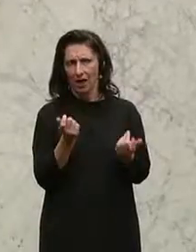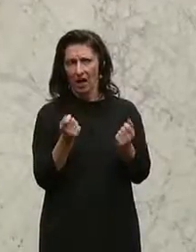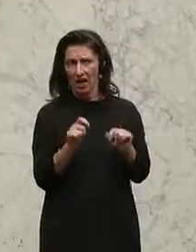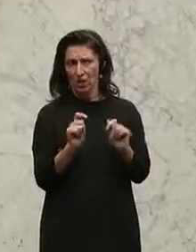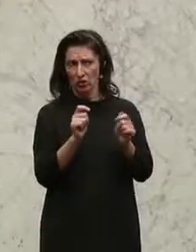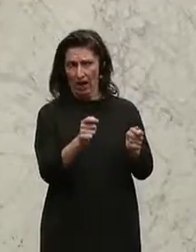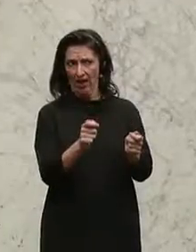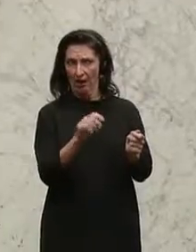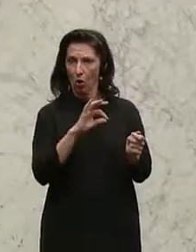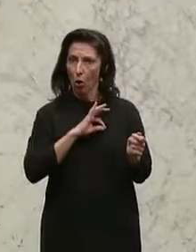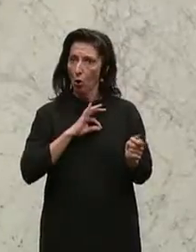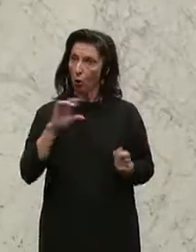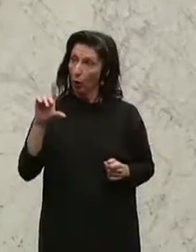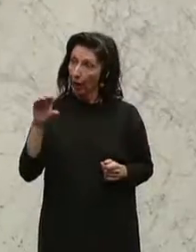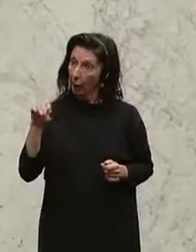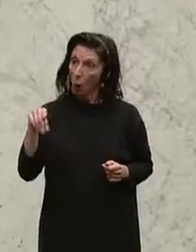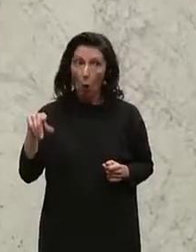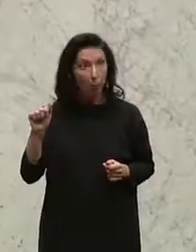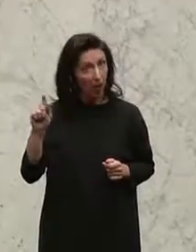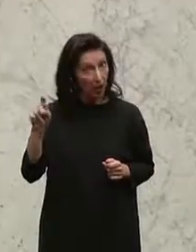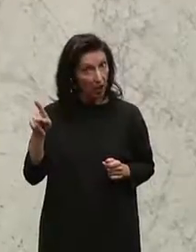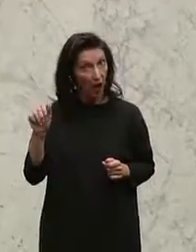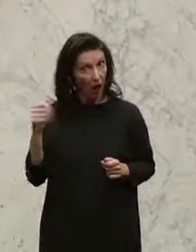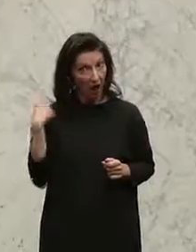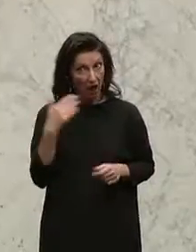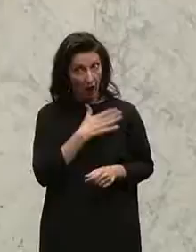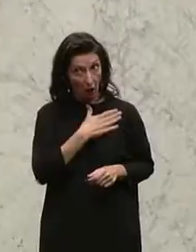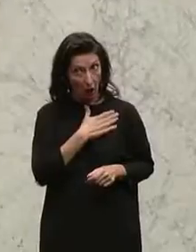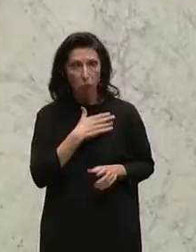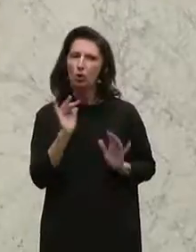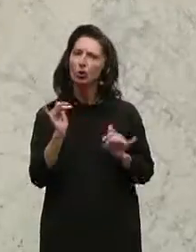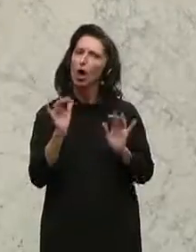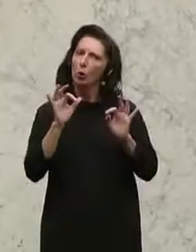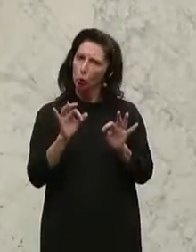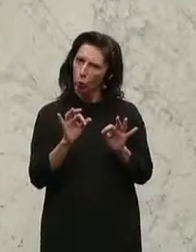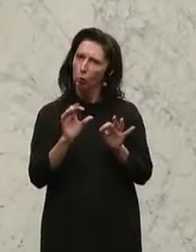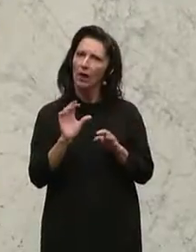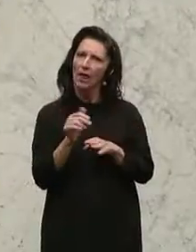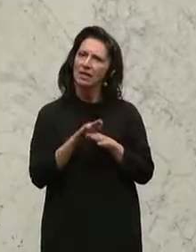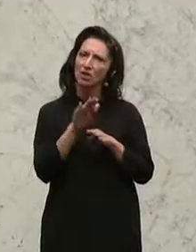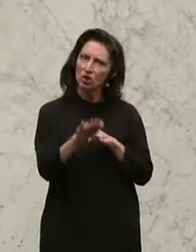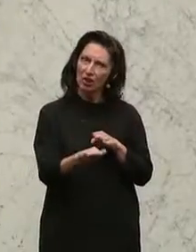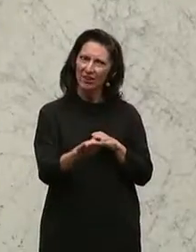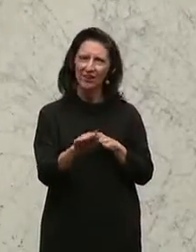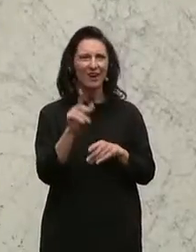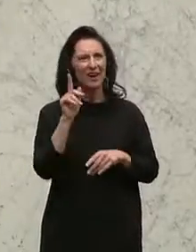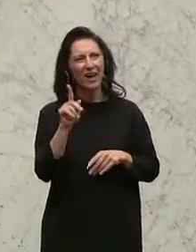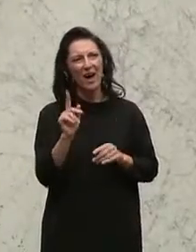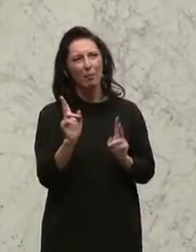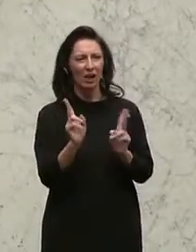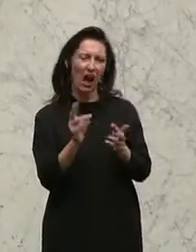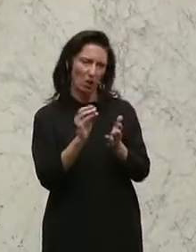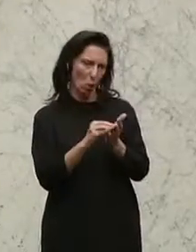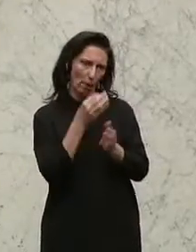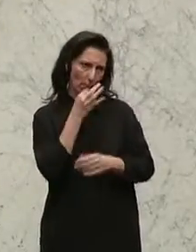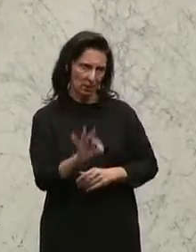Lopatka hier dankenswerterweise und lobend erwähnt hat, ist gut, ist ein erster Schritt, ist aber leider auch nicht das, was er sein könnte, vor